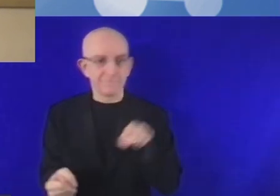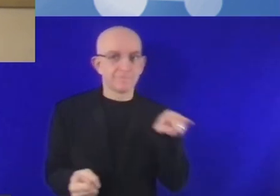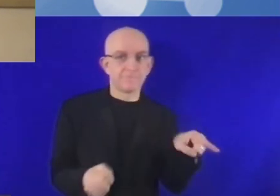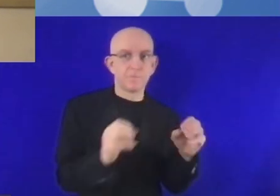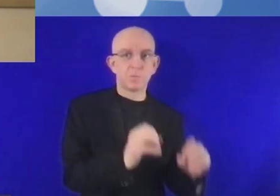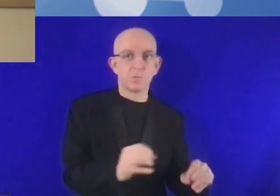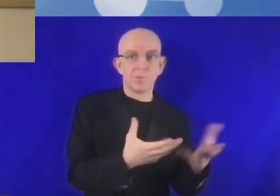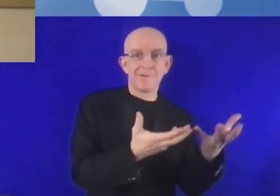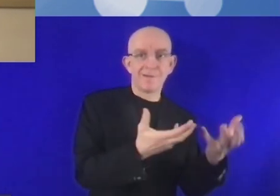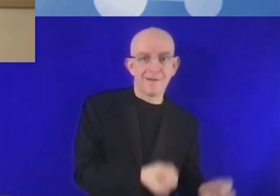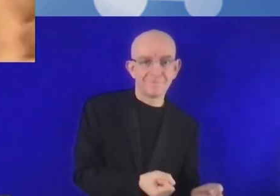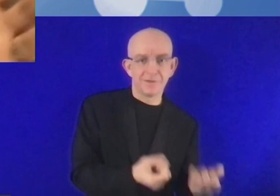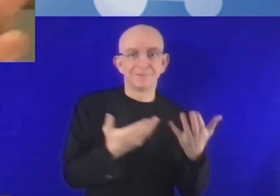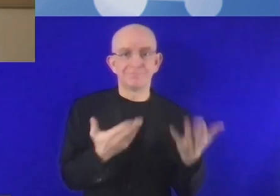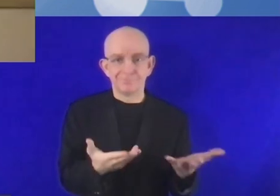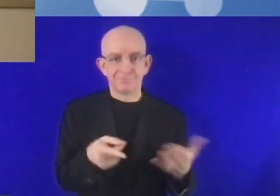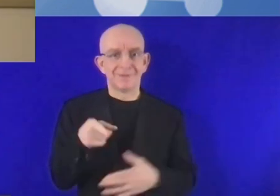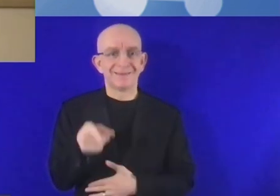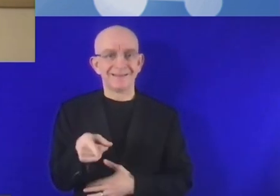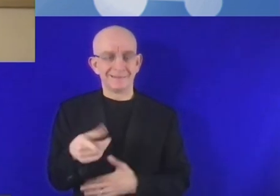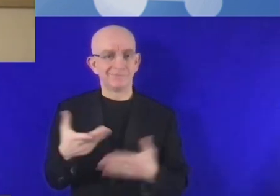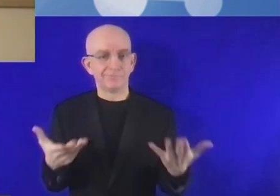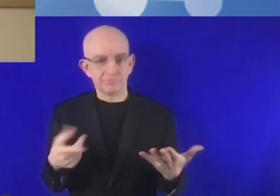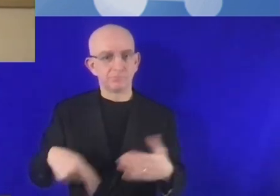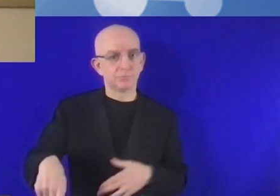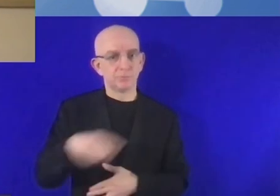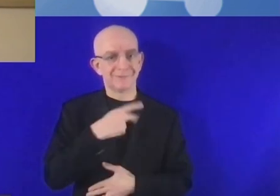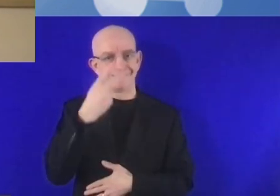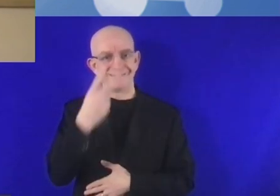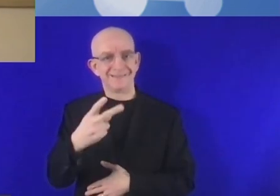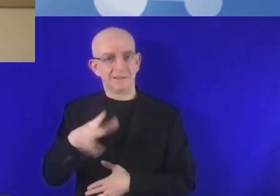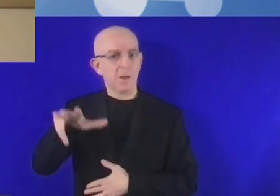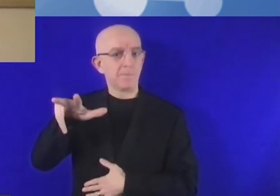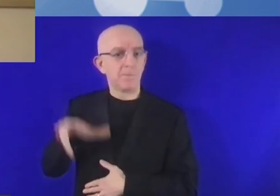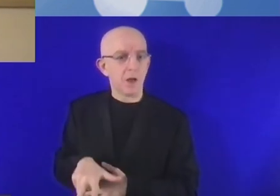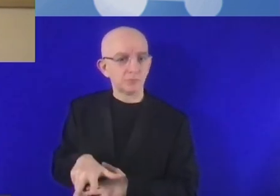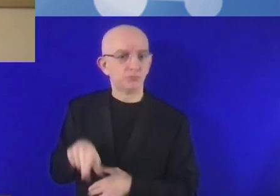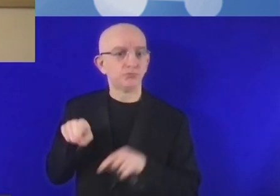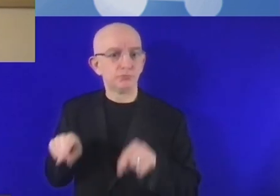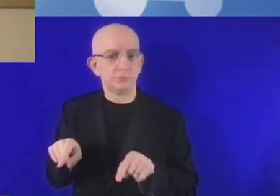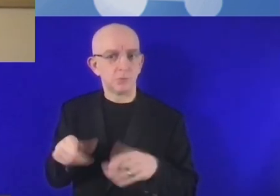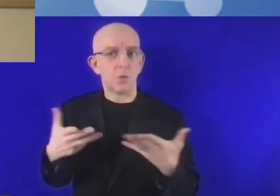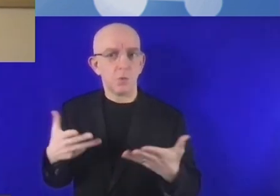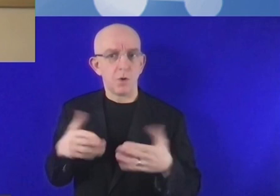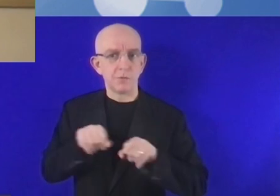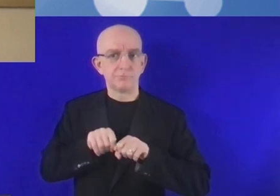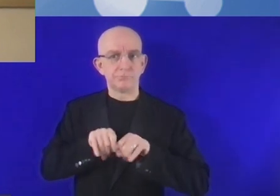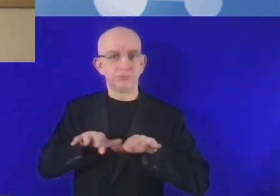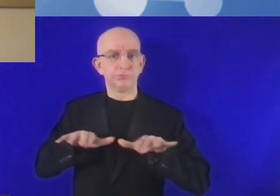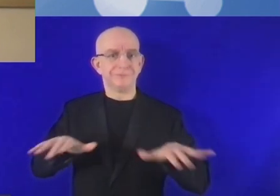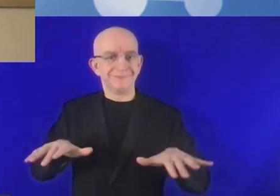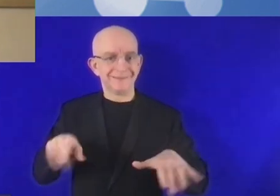którego dostępu nie miały. I tak naprawdę te osoby, które miały do internetu dostęp, mogły